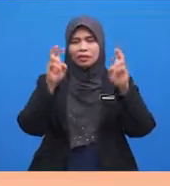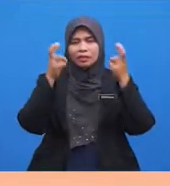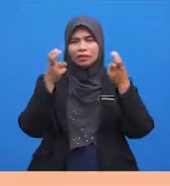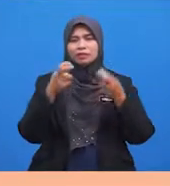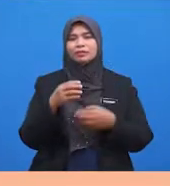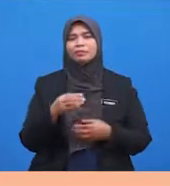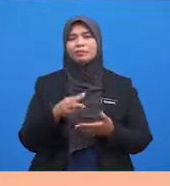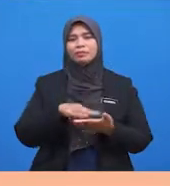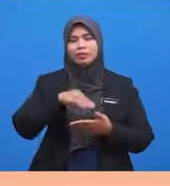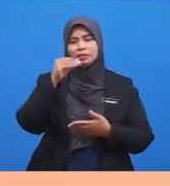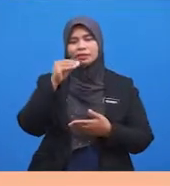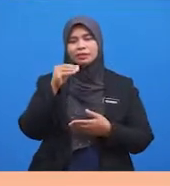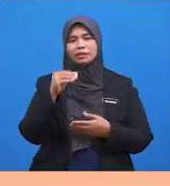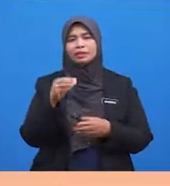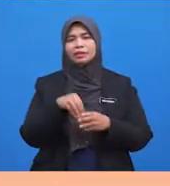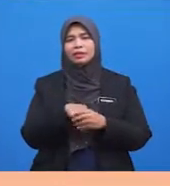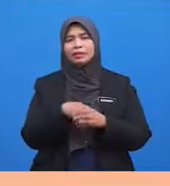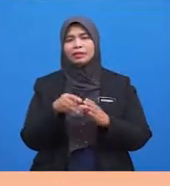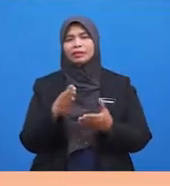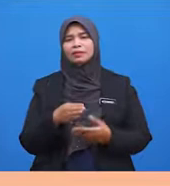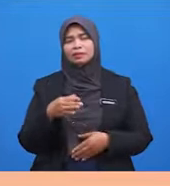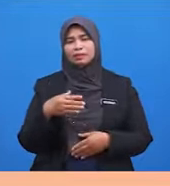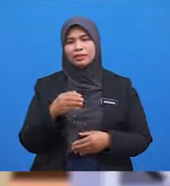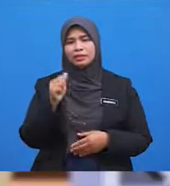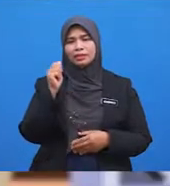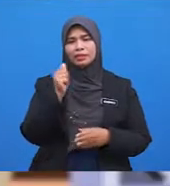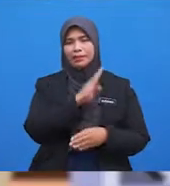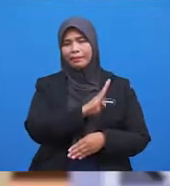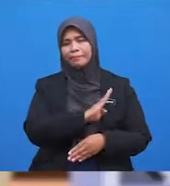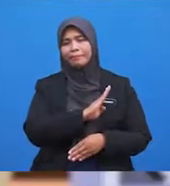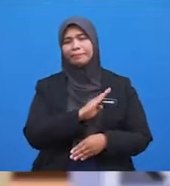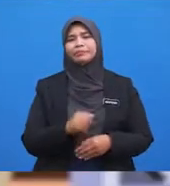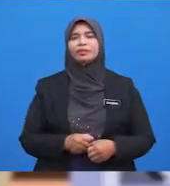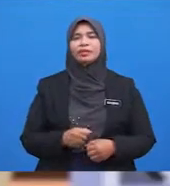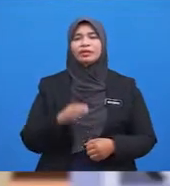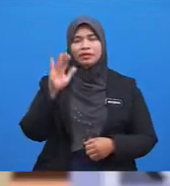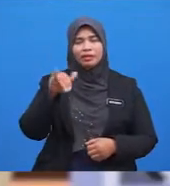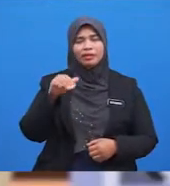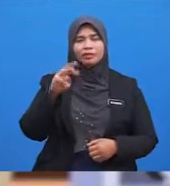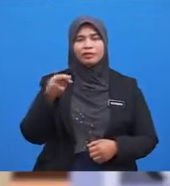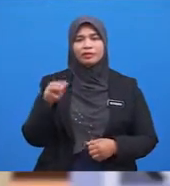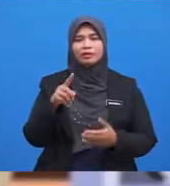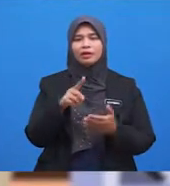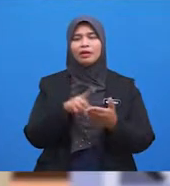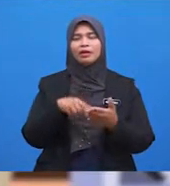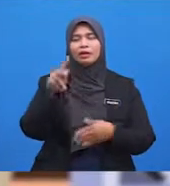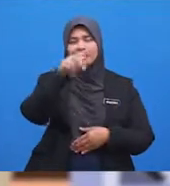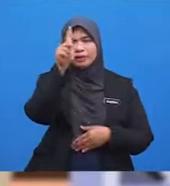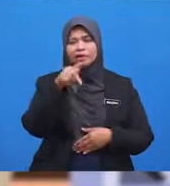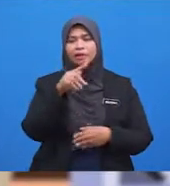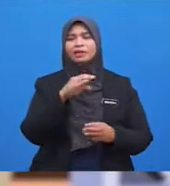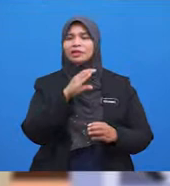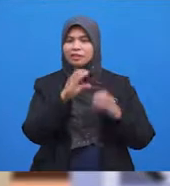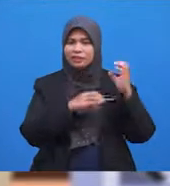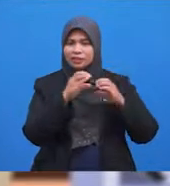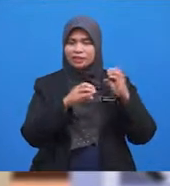tajuk pelajaran dalam bidang adab. Ya, murid-murid, apakah